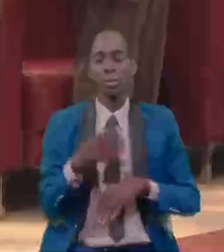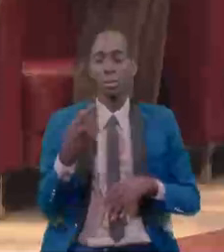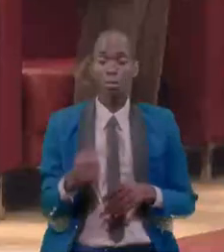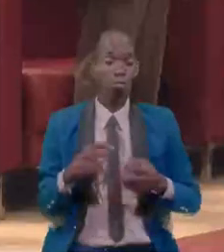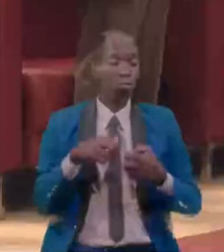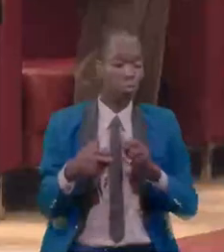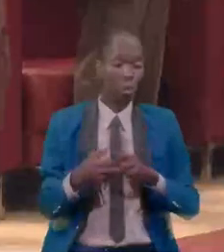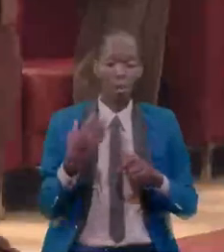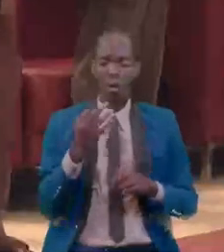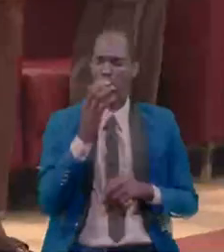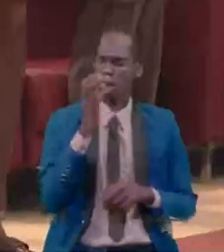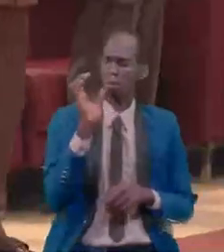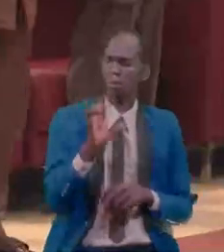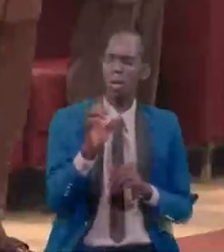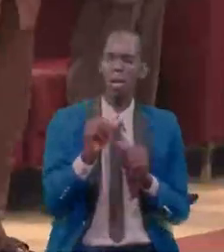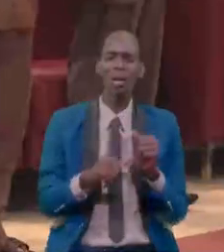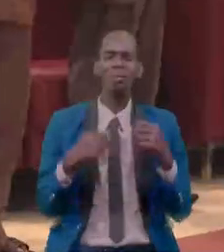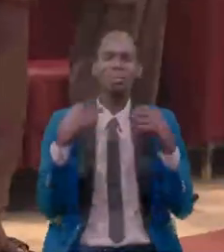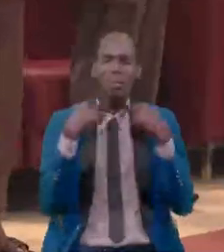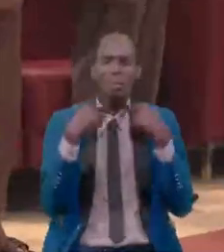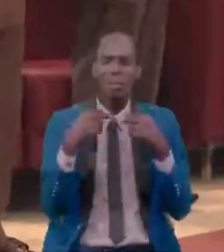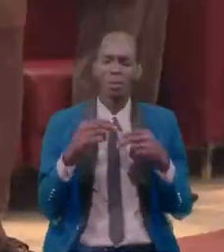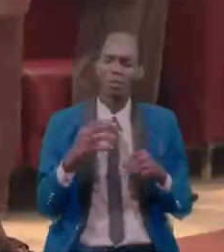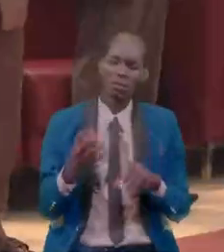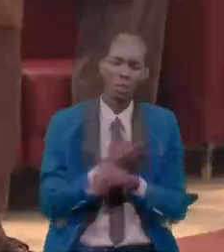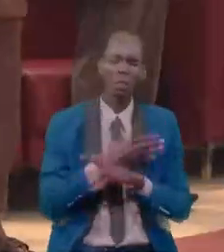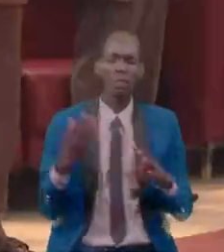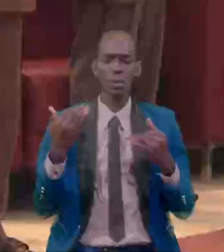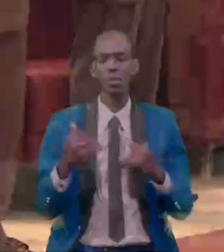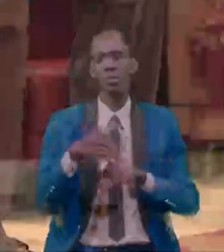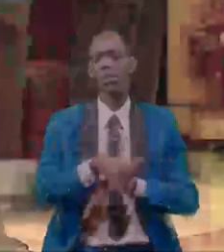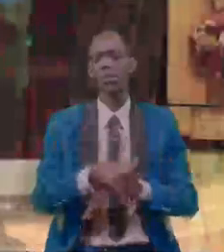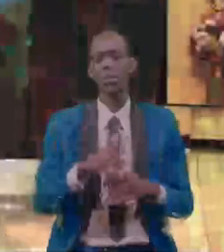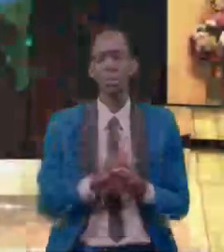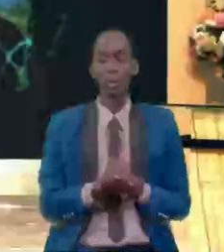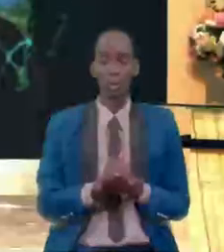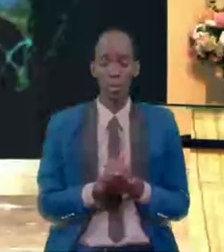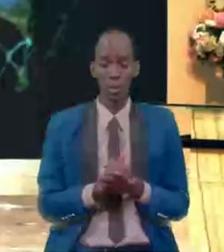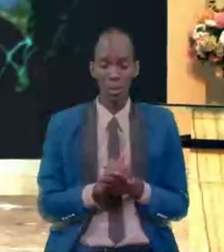Les montagnes de maladie, toujours, se déplacent ce soir.